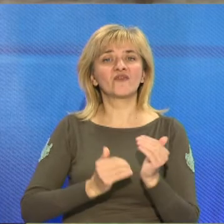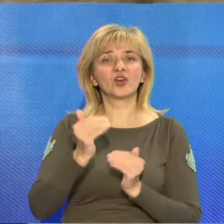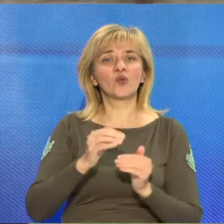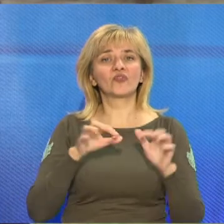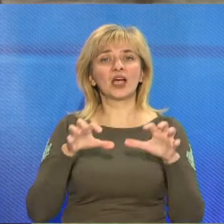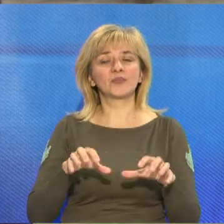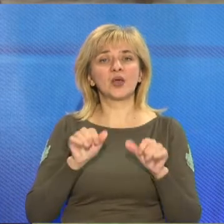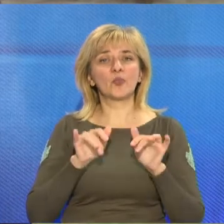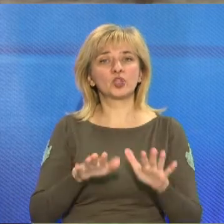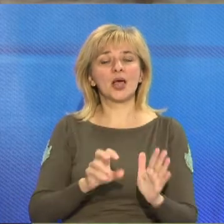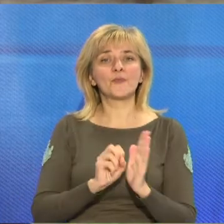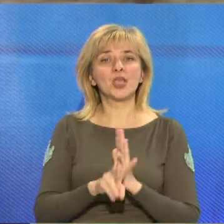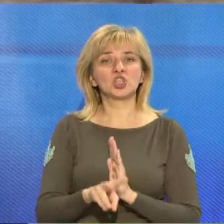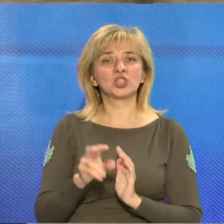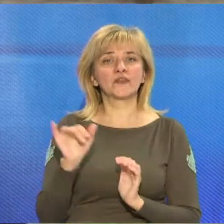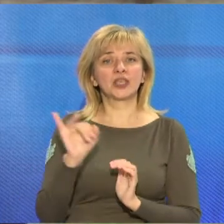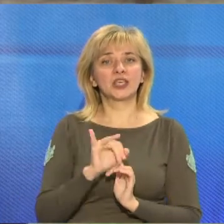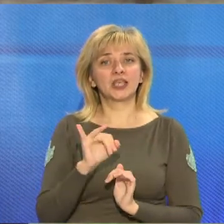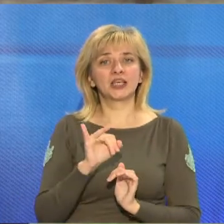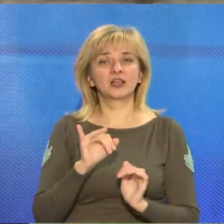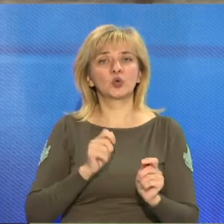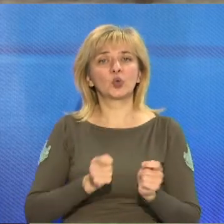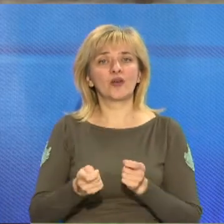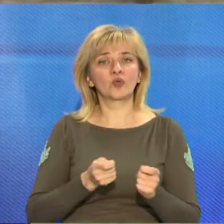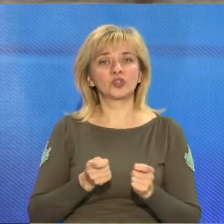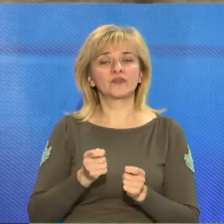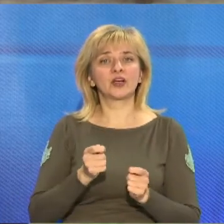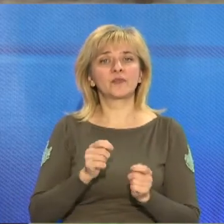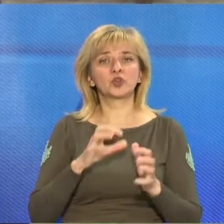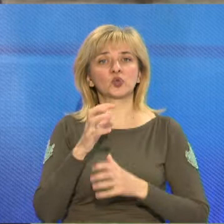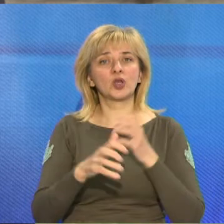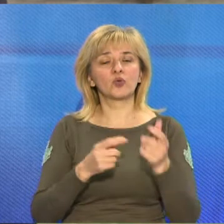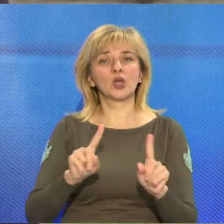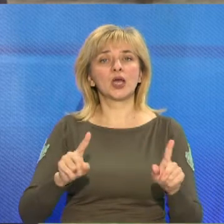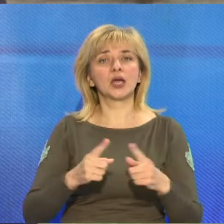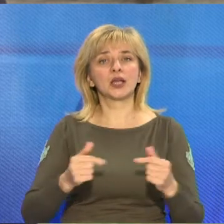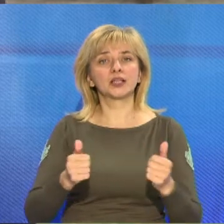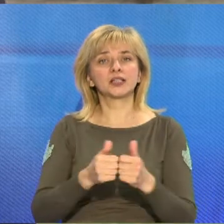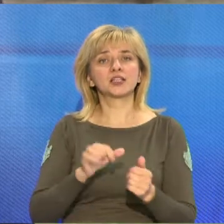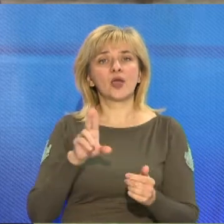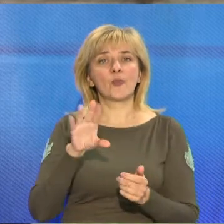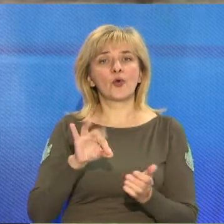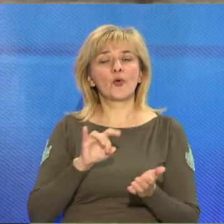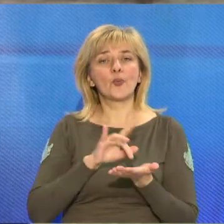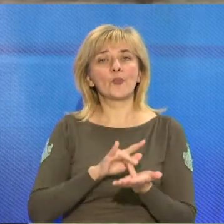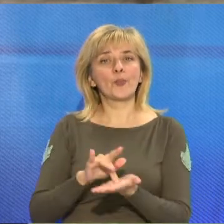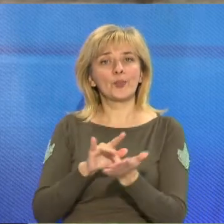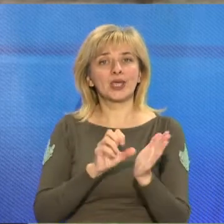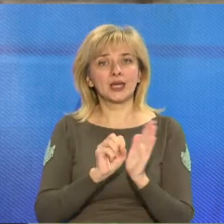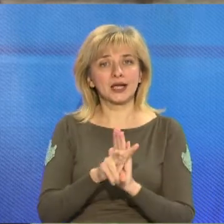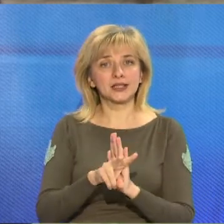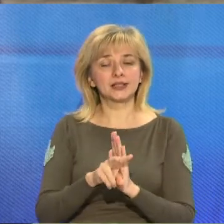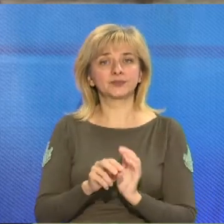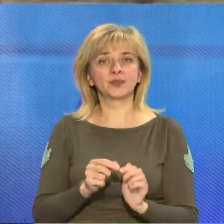беженцев и руководство Международной организации по миграции. Но эти заявления, эти